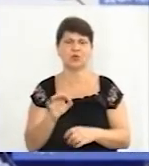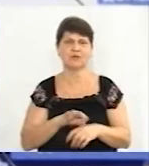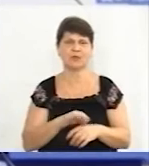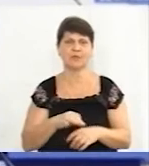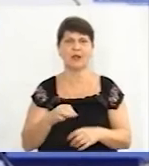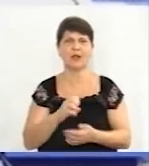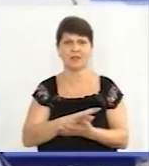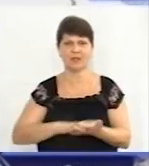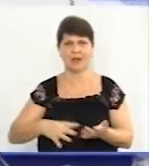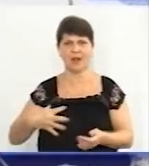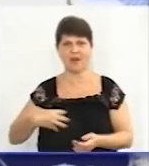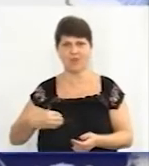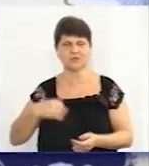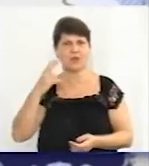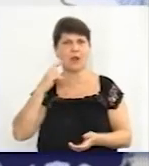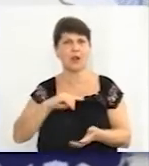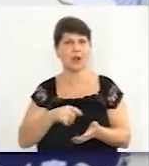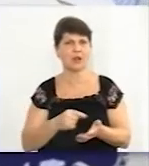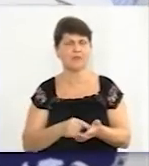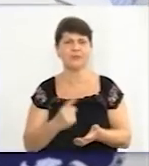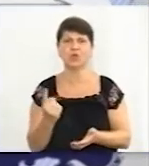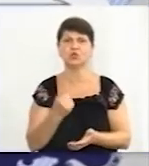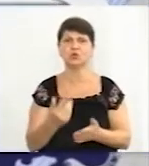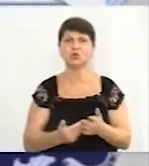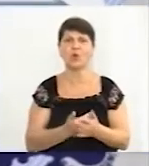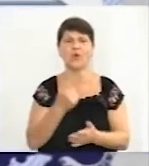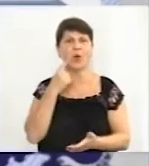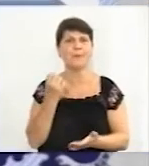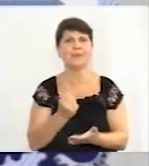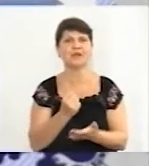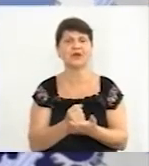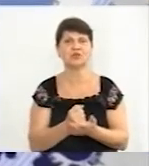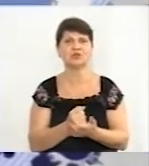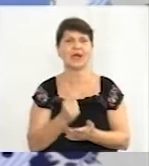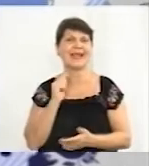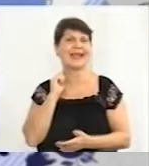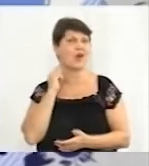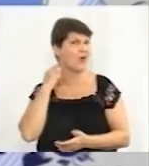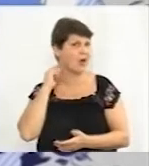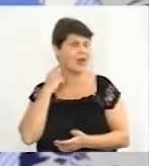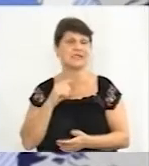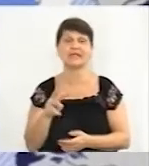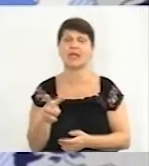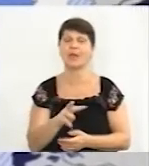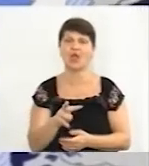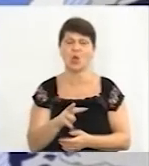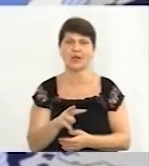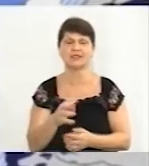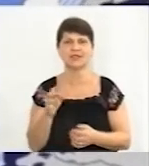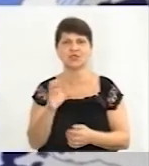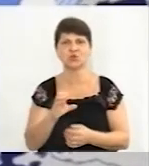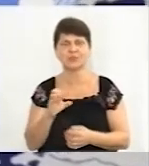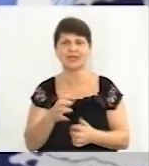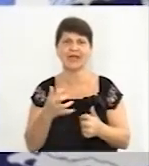Львівська область і Київ. І жодного нового підтвердженого випадку у Кіровоградській, Миколаївській, Сумській, Херсонській